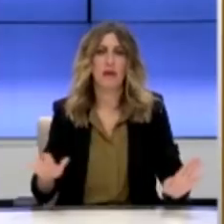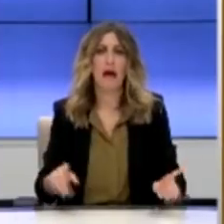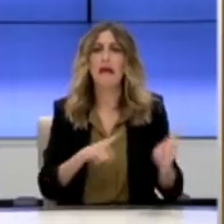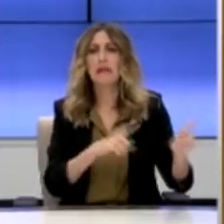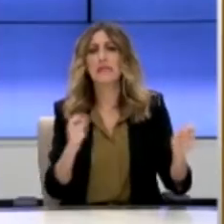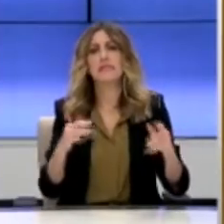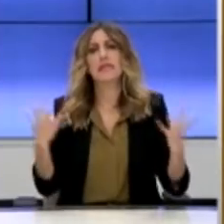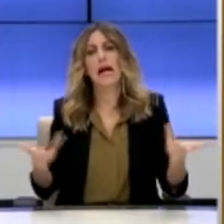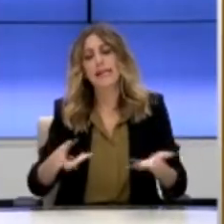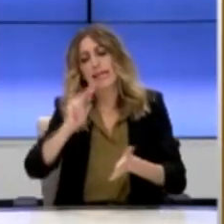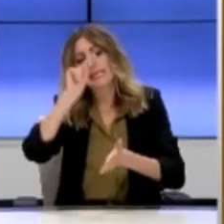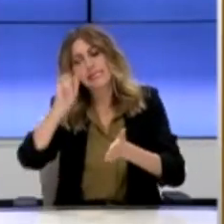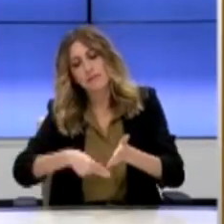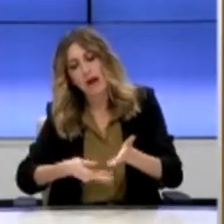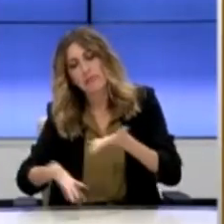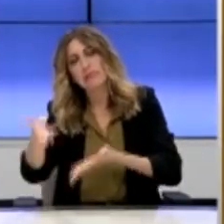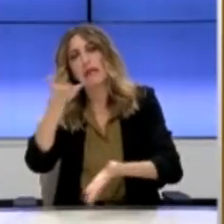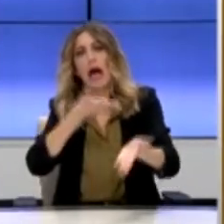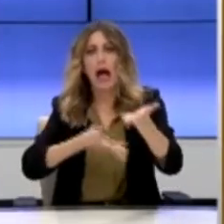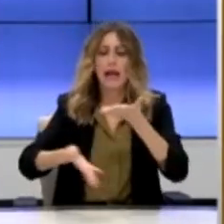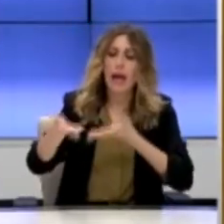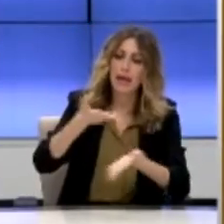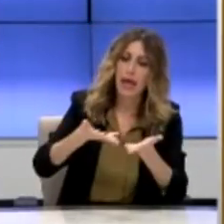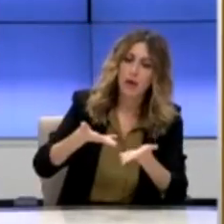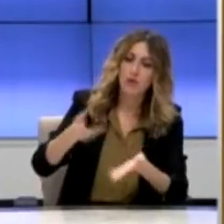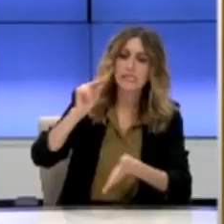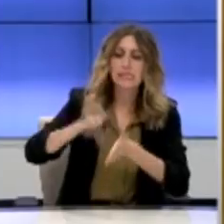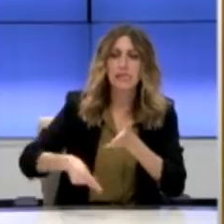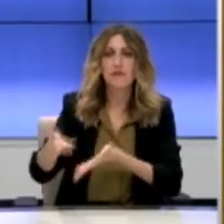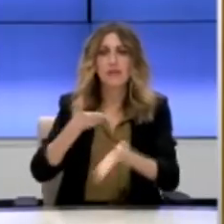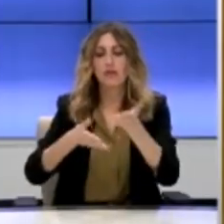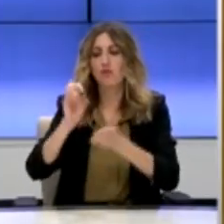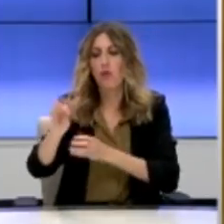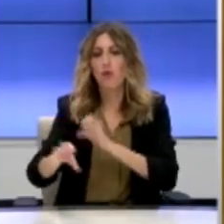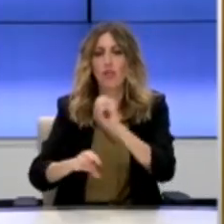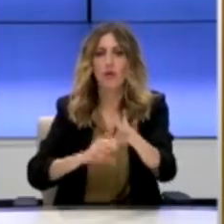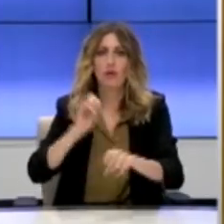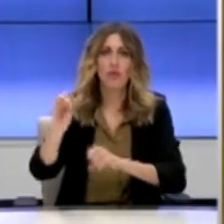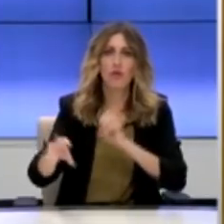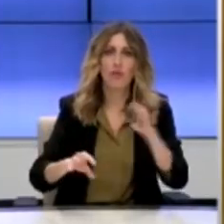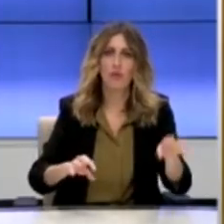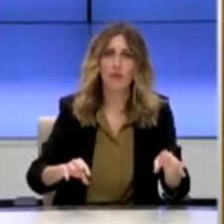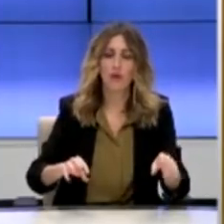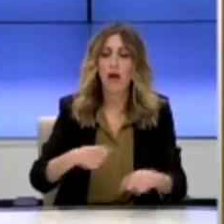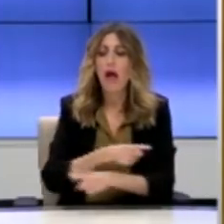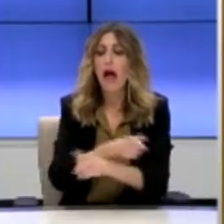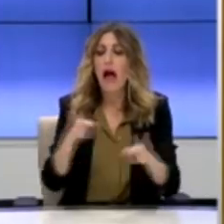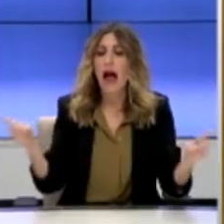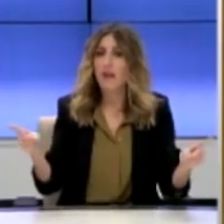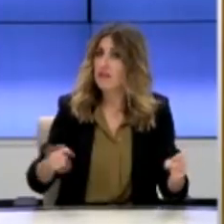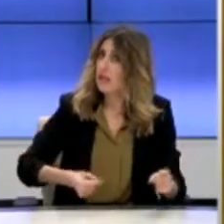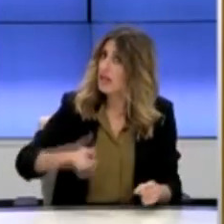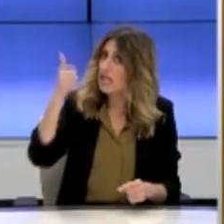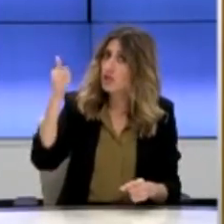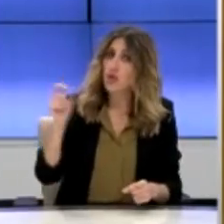ανανεώνοντας κάθε τόσο τις συμβάσεις τους και αν λες και δεν διακινδυνεύουν και αυτοί για την υγεία τους, δεν διακινδυνεύουν